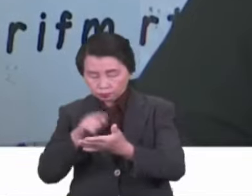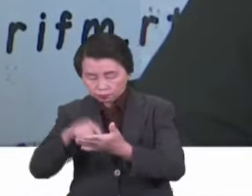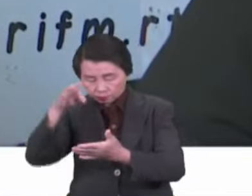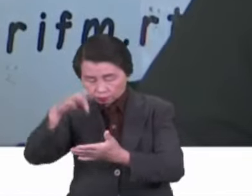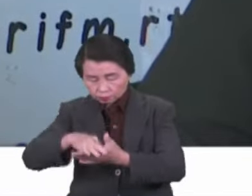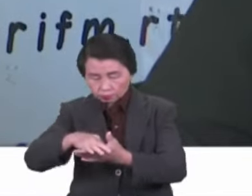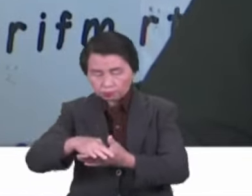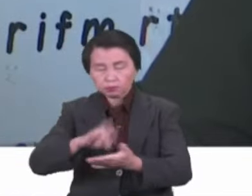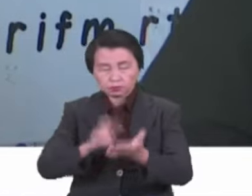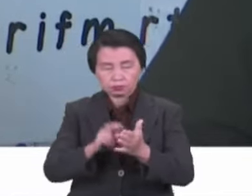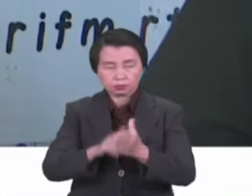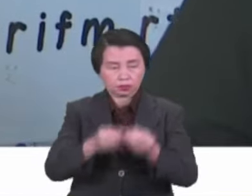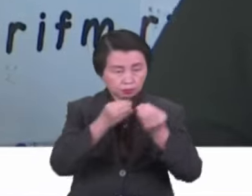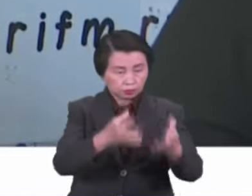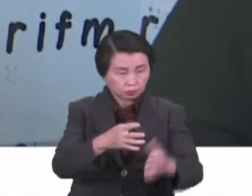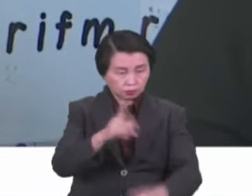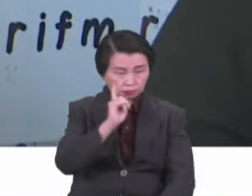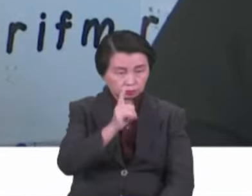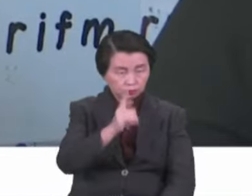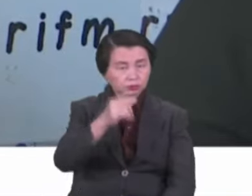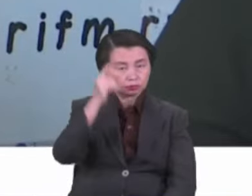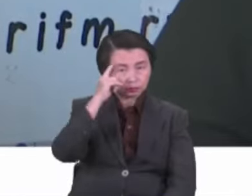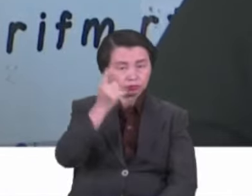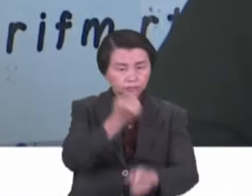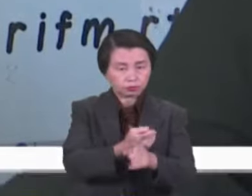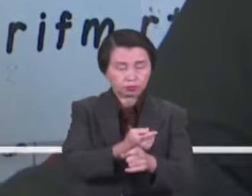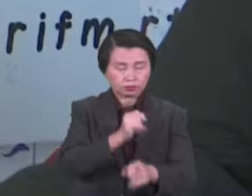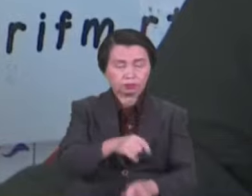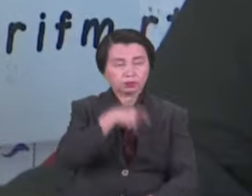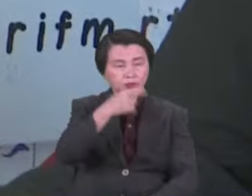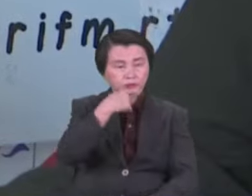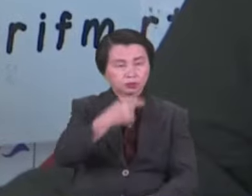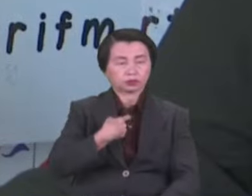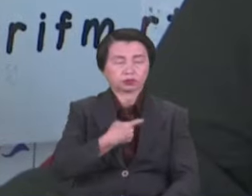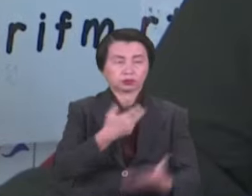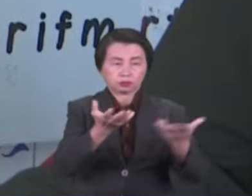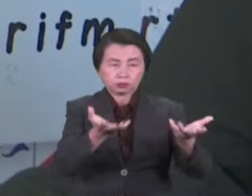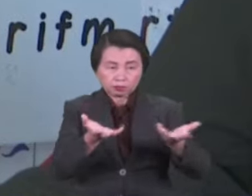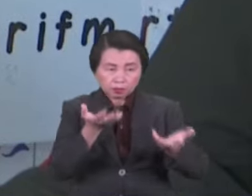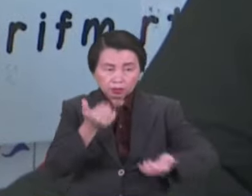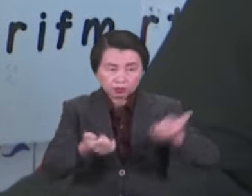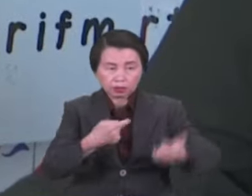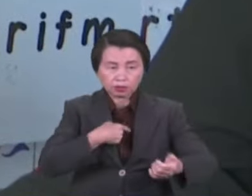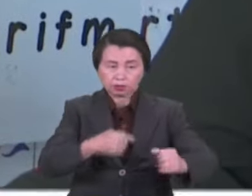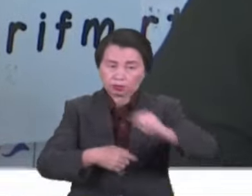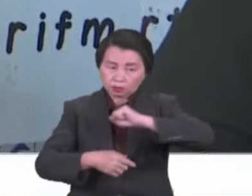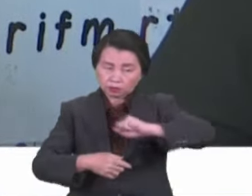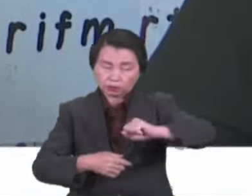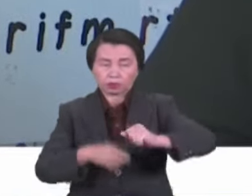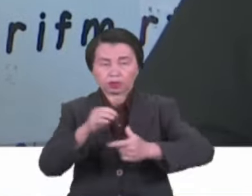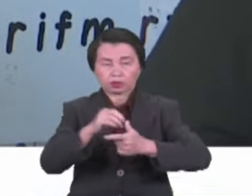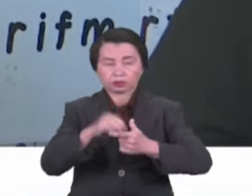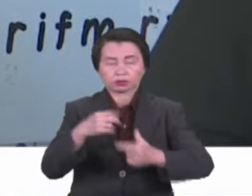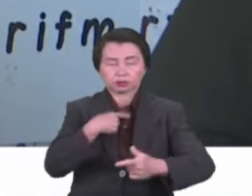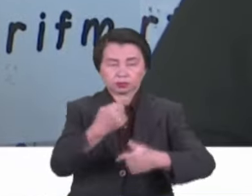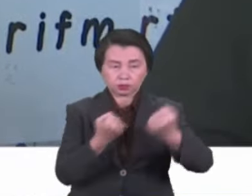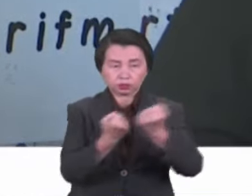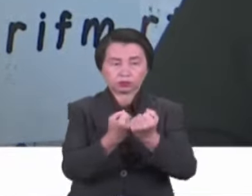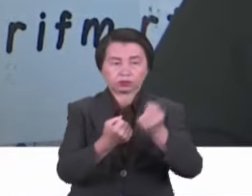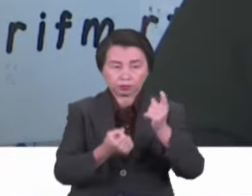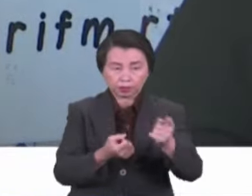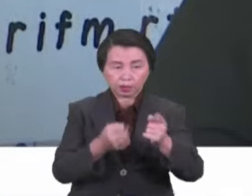yang betul kepada parti politik. Kita dapat menyatakan hasrat kita sama ada kita ini protes kepada mereka ataupun menyokong